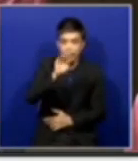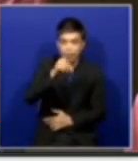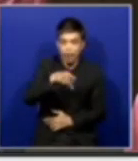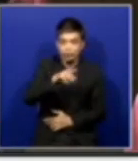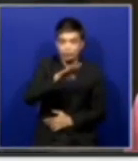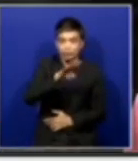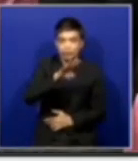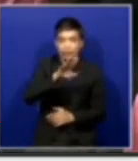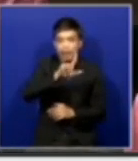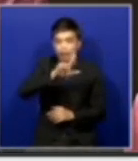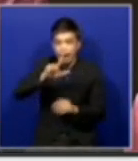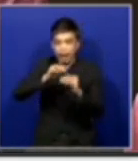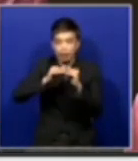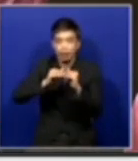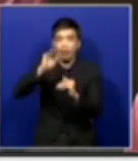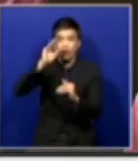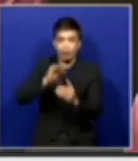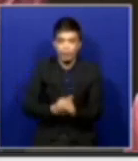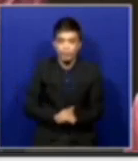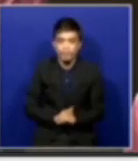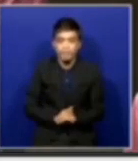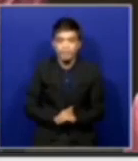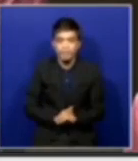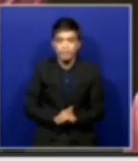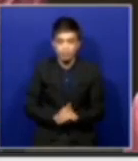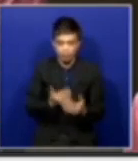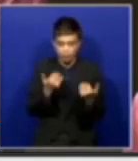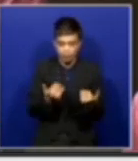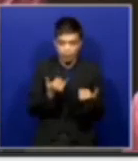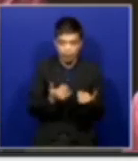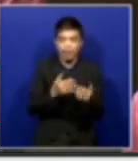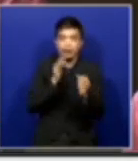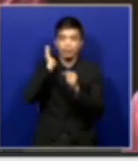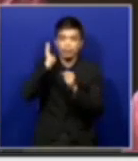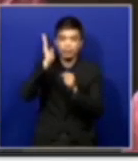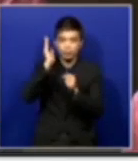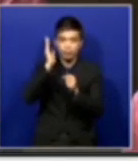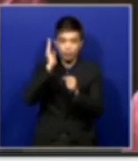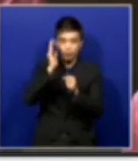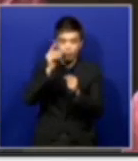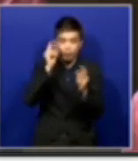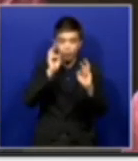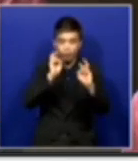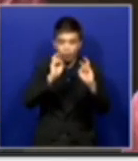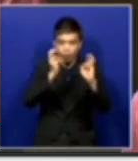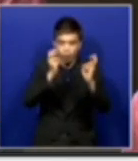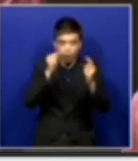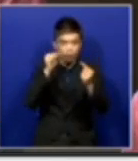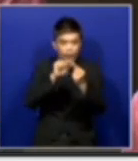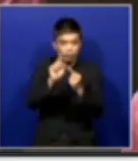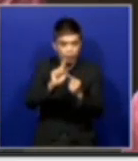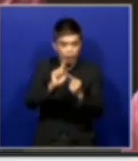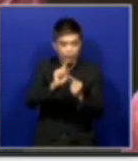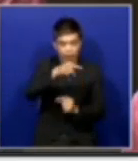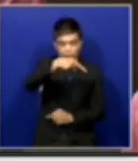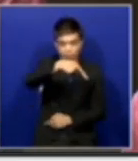88,452 ล้านนะครับซึ่งผมมีประเด็นที่จะอภิปรายนะครับก็คือพรบงบประมาณรายจ่